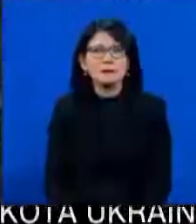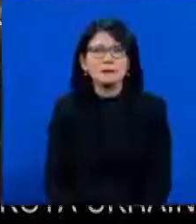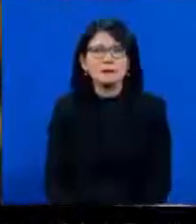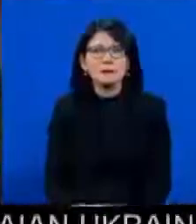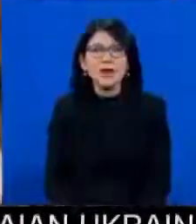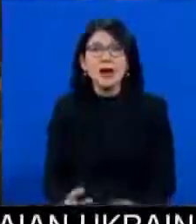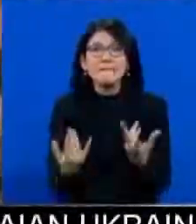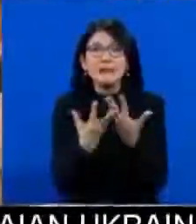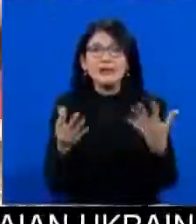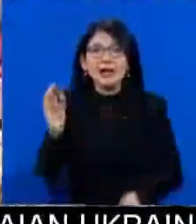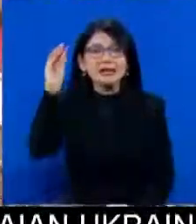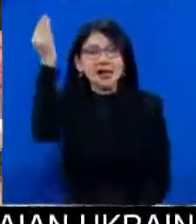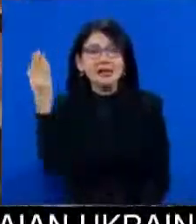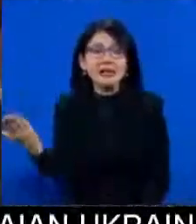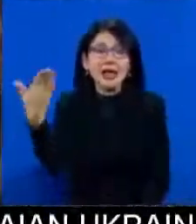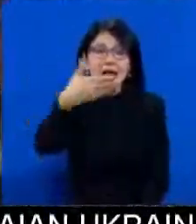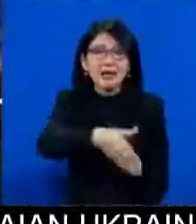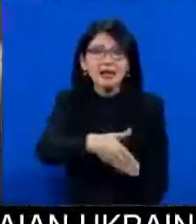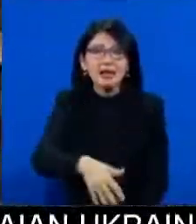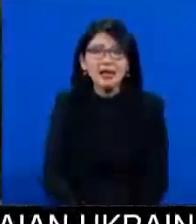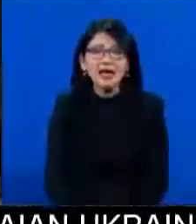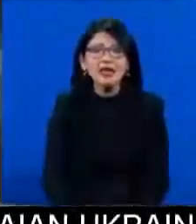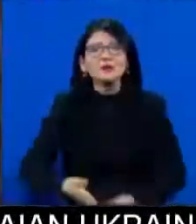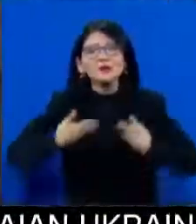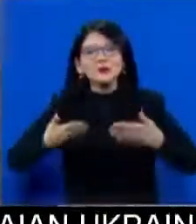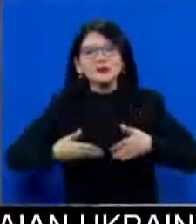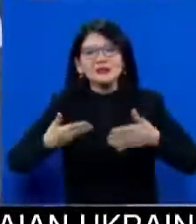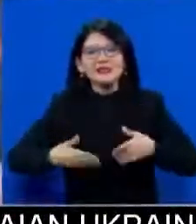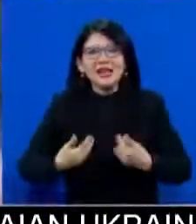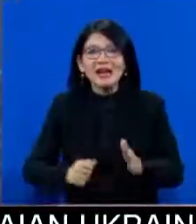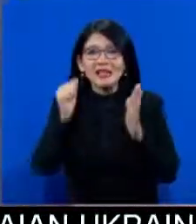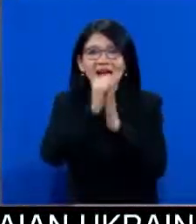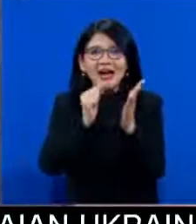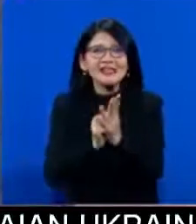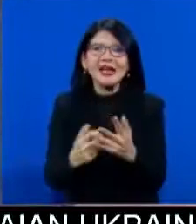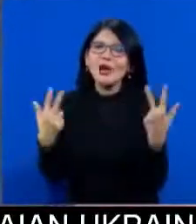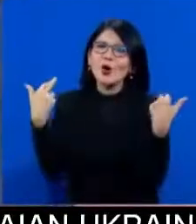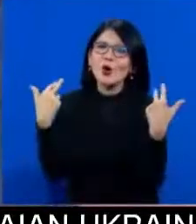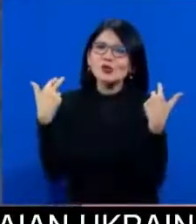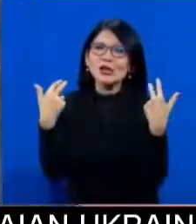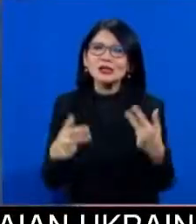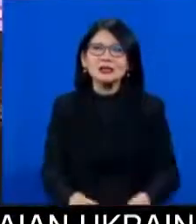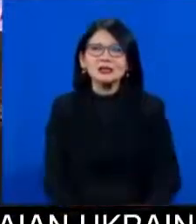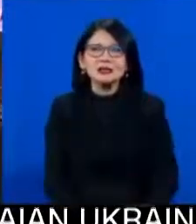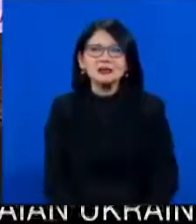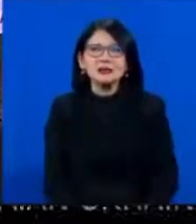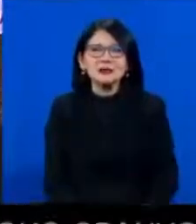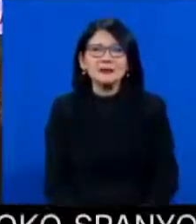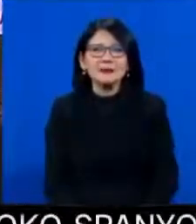Masyarakat Jakarta yang hadir dalam acara ini pun mengaku tampak senang dengan pagelaran konser yang memukau.